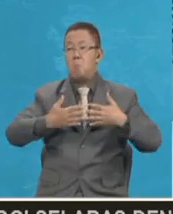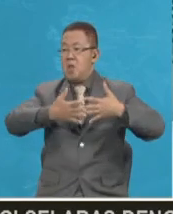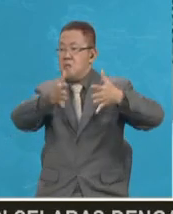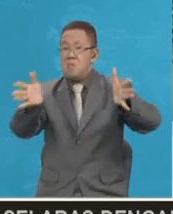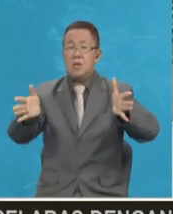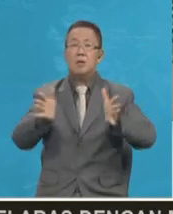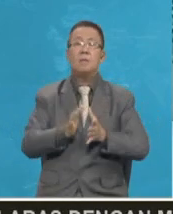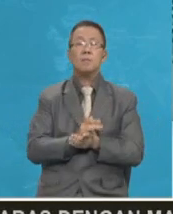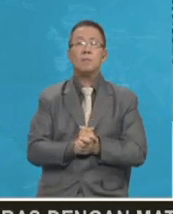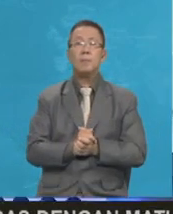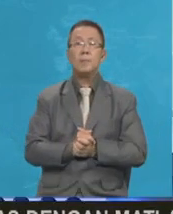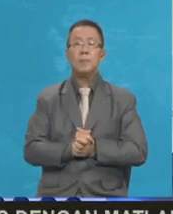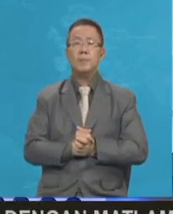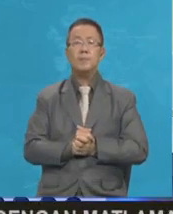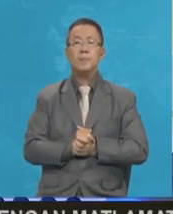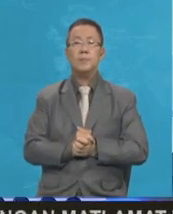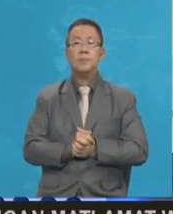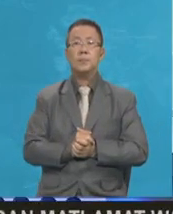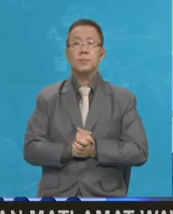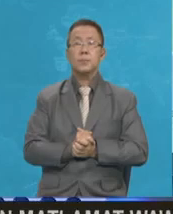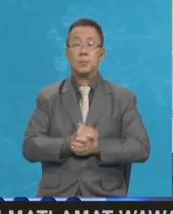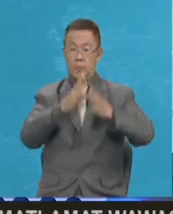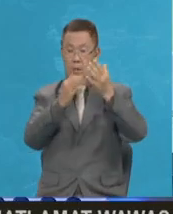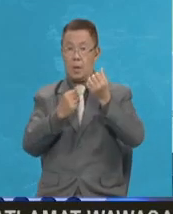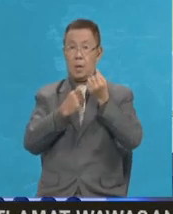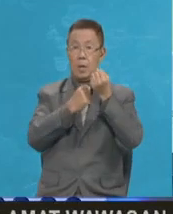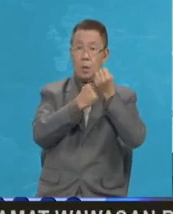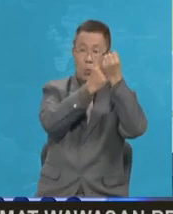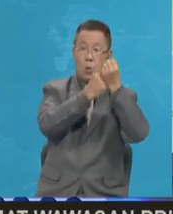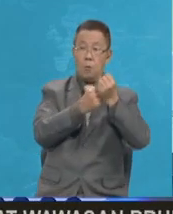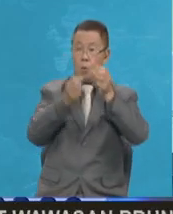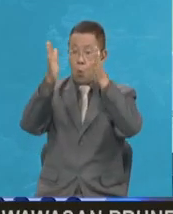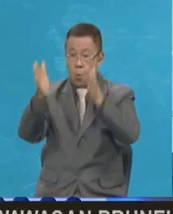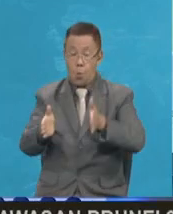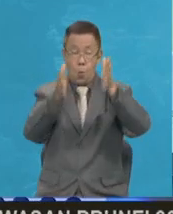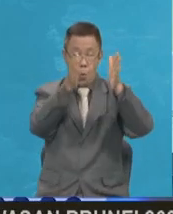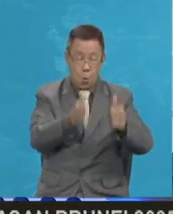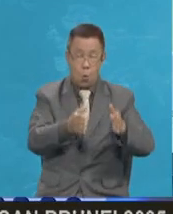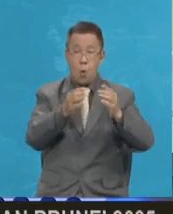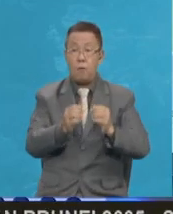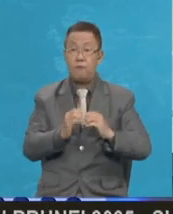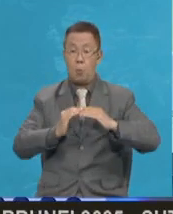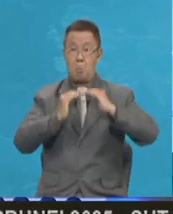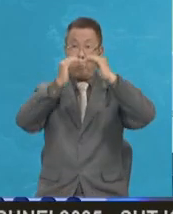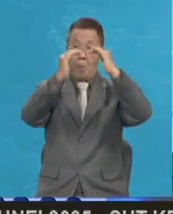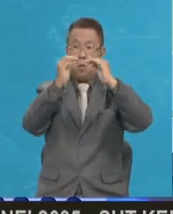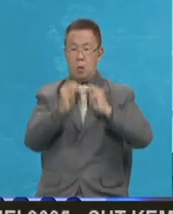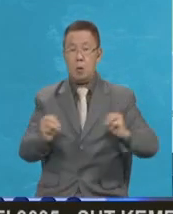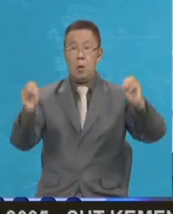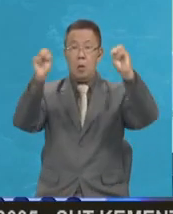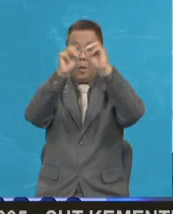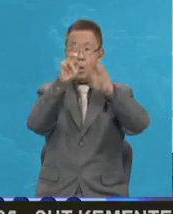business side the Indonesia sumbangan orang ramai terhadap tabung janda bagi pembinaan masjid negara Brunei Darussalam